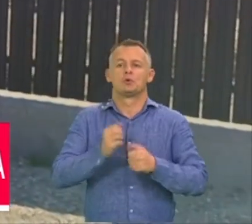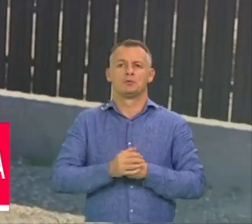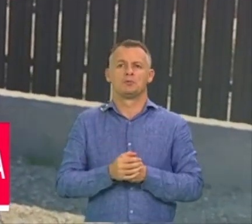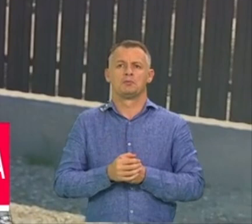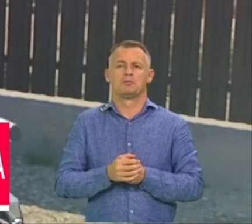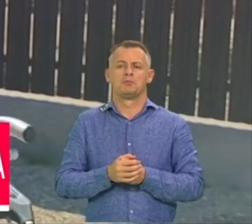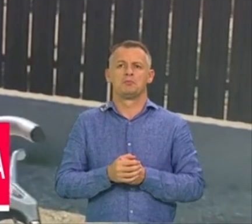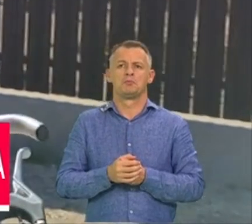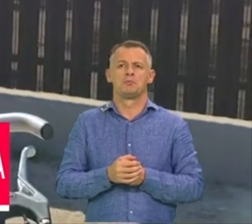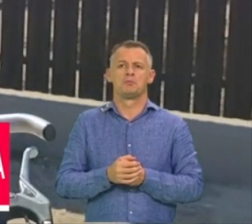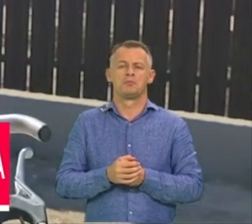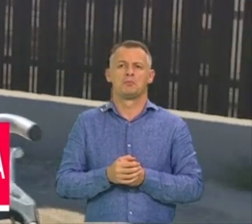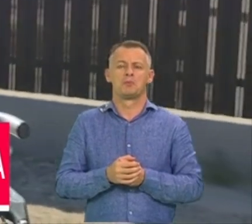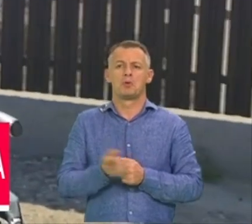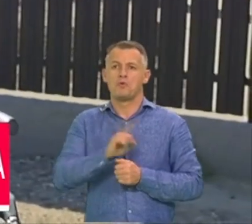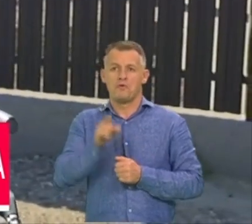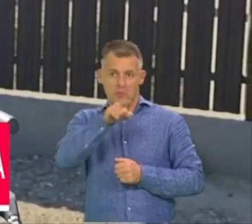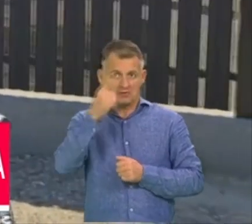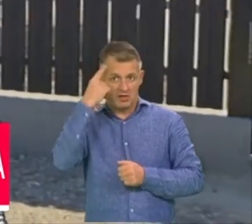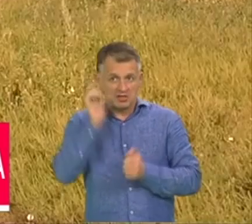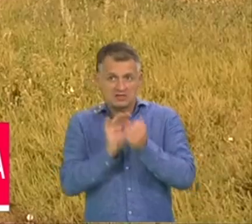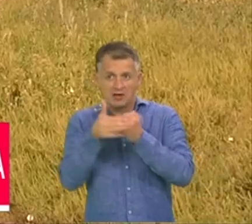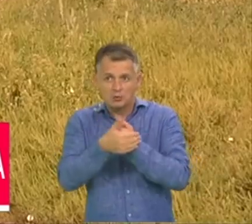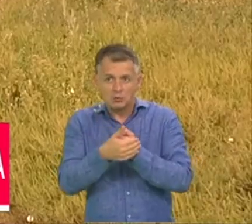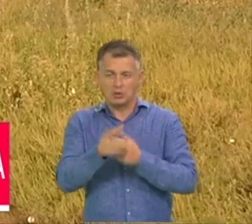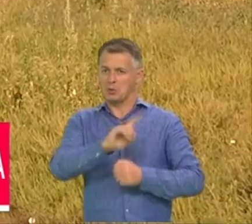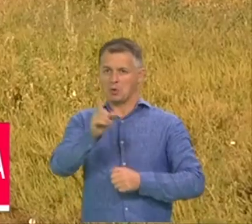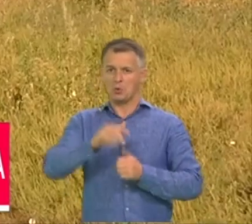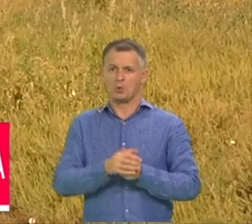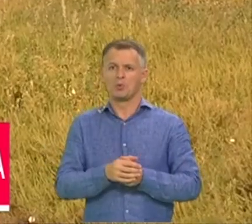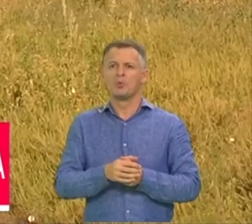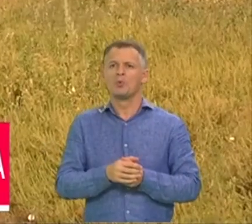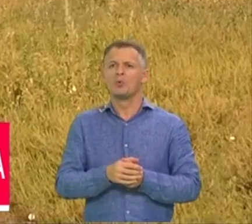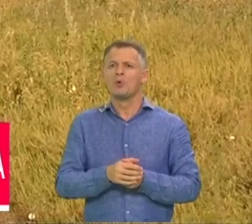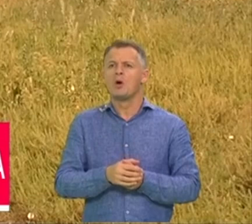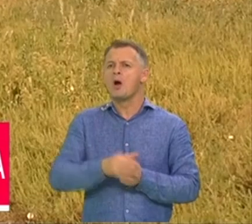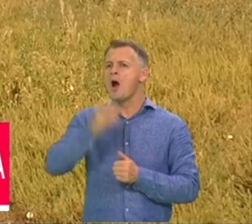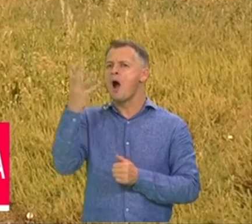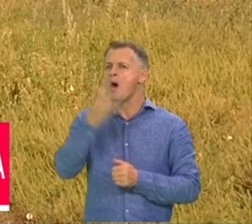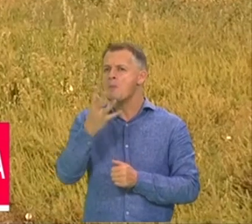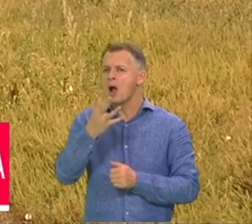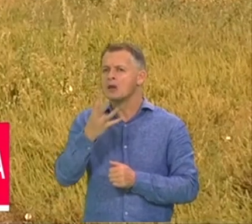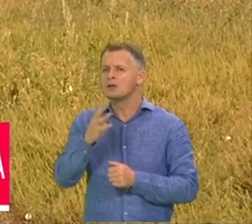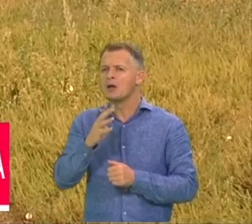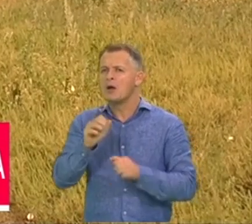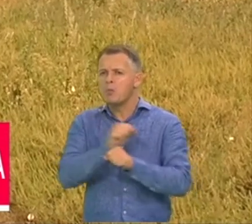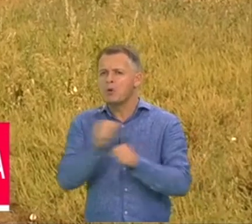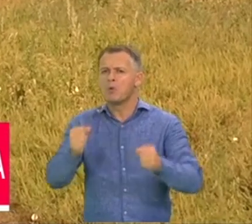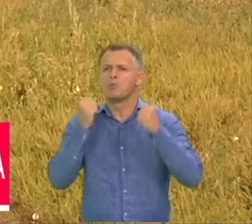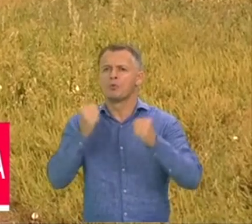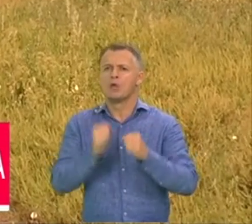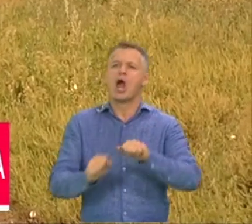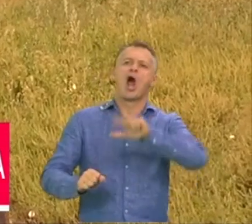apoi. Nu v-ați gândit să vă adăpostiți? Nu. Al patrulea a pocnit ca lumea, a cincea a pocnit